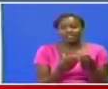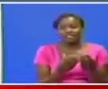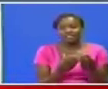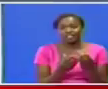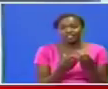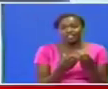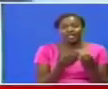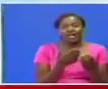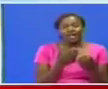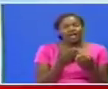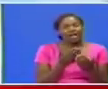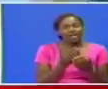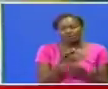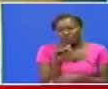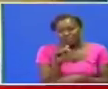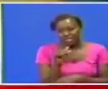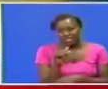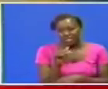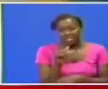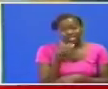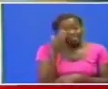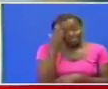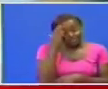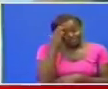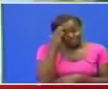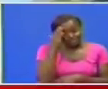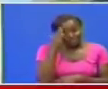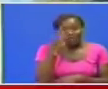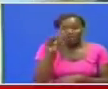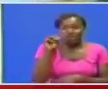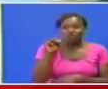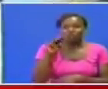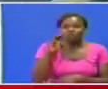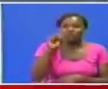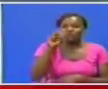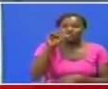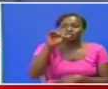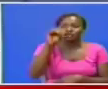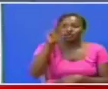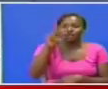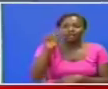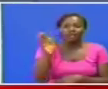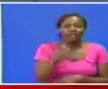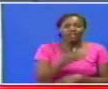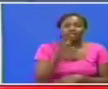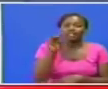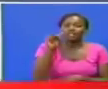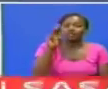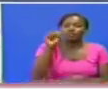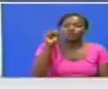Naomba niwatambue, moja anaitwa Musyoka, mwingine anaitwa Mwasia. Wako wapi hapa vijana?